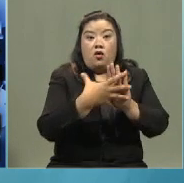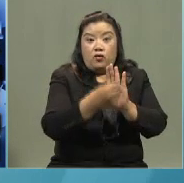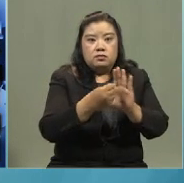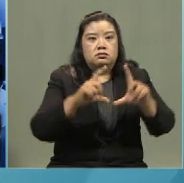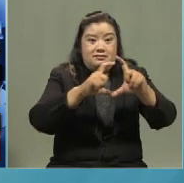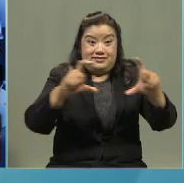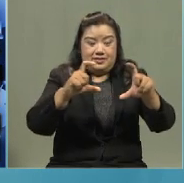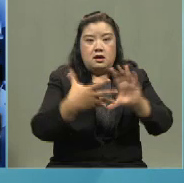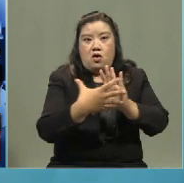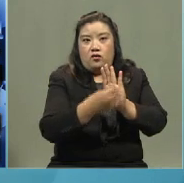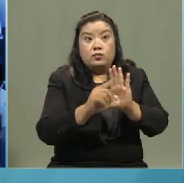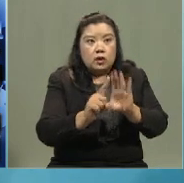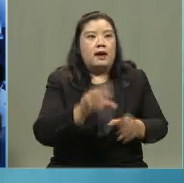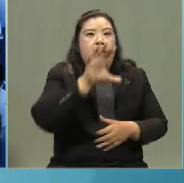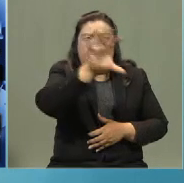4